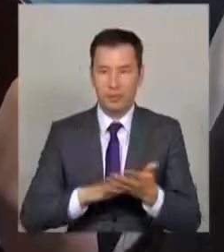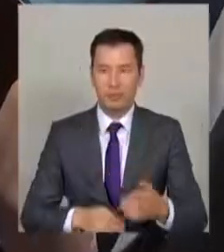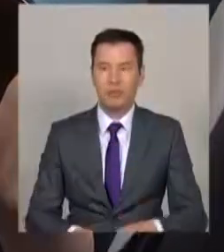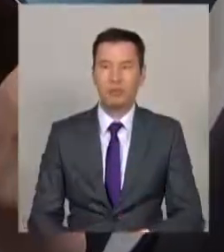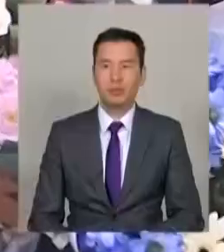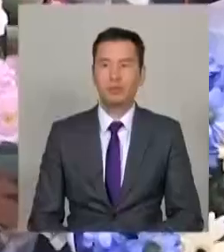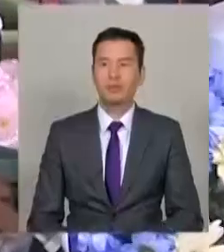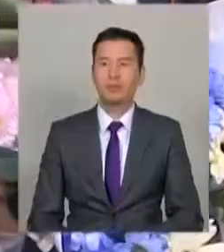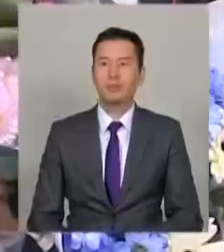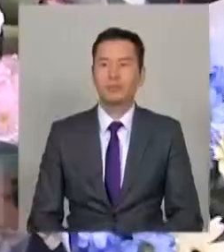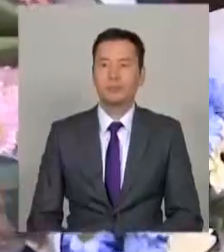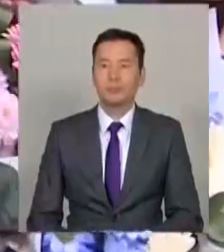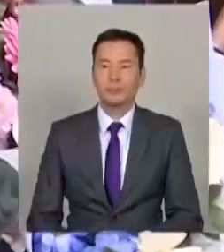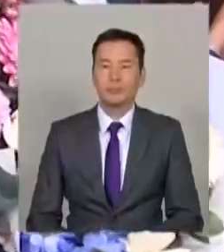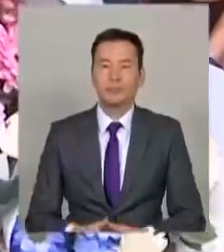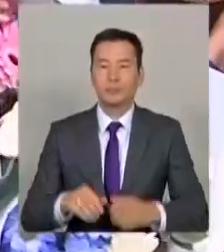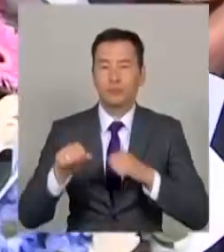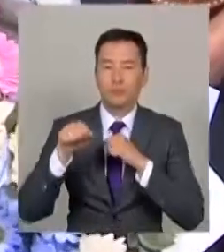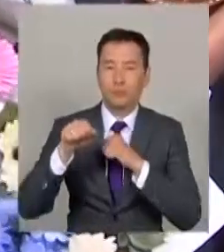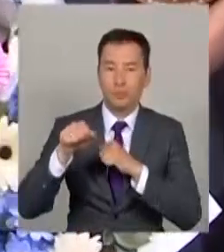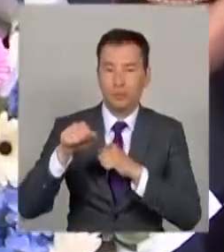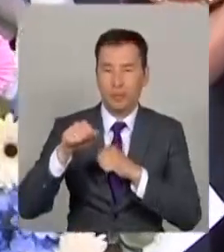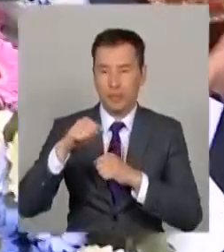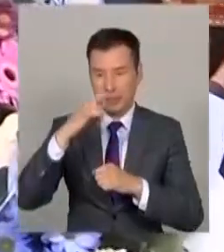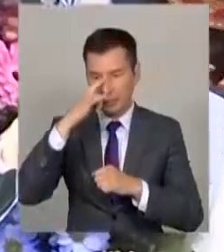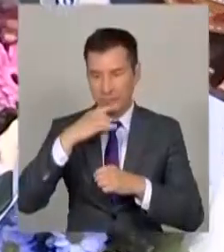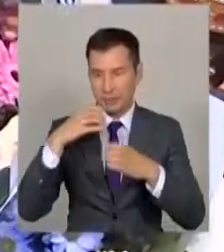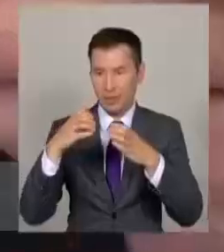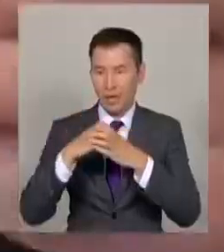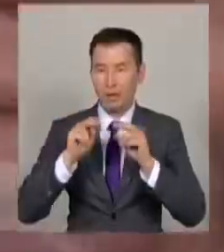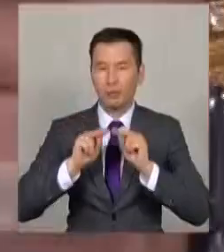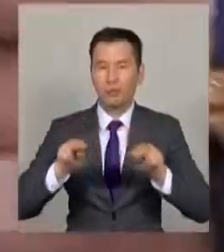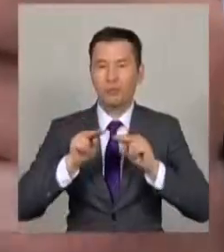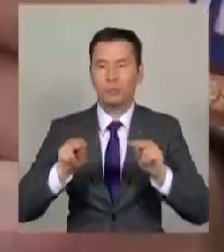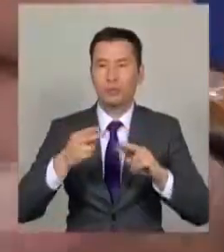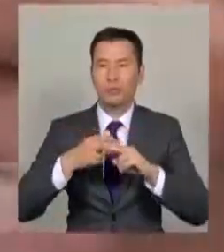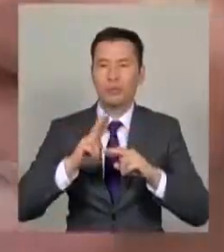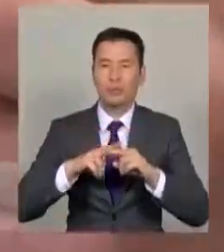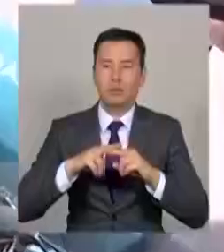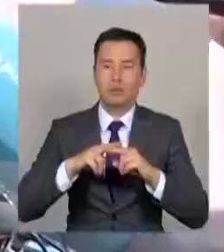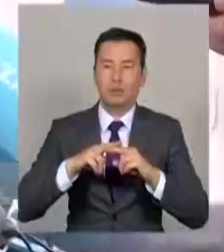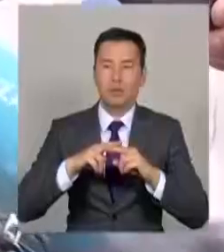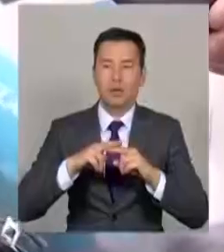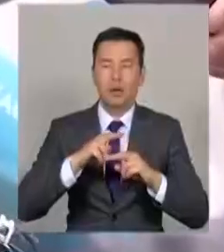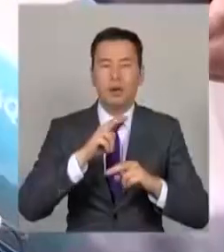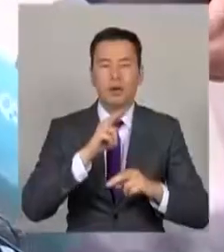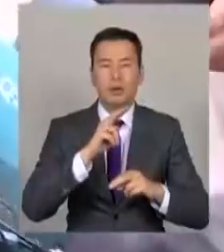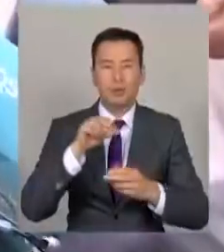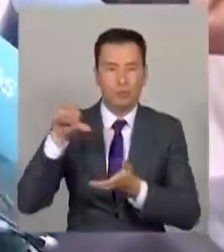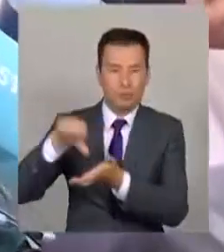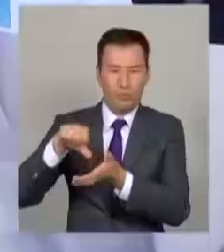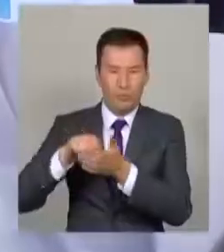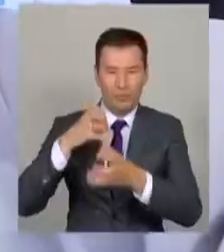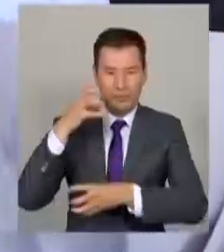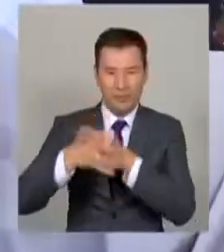бар күшін саламыз. Бокстан Қазақстан құрамасының бас бапкері Мырзағали Айтжанов осы әлем біріншілігіне кімнің баратынын таңдау қиын болғанын